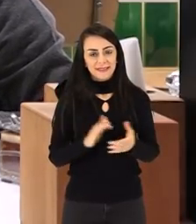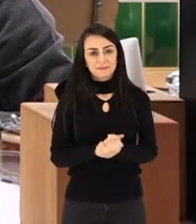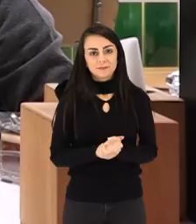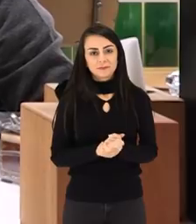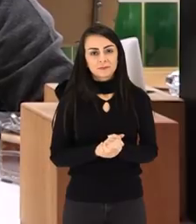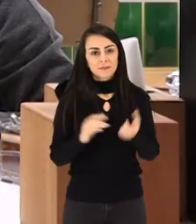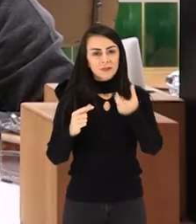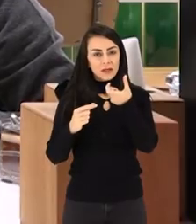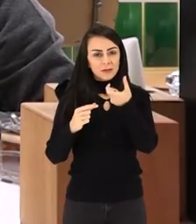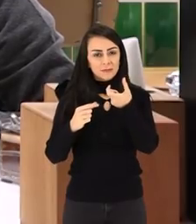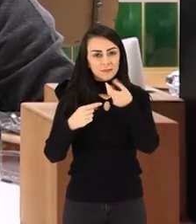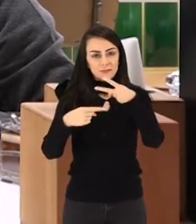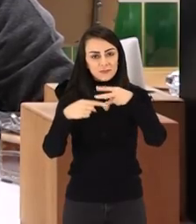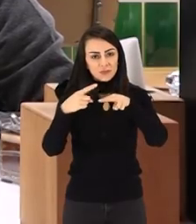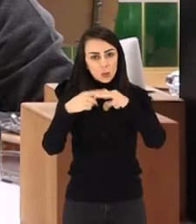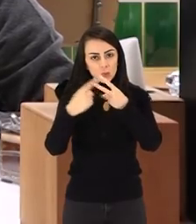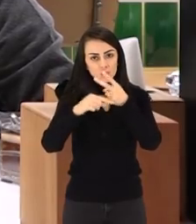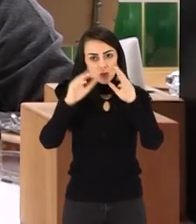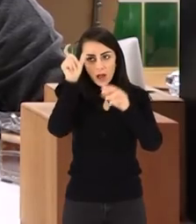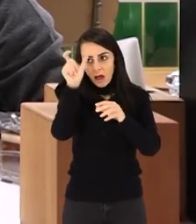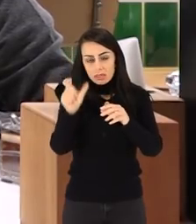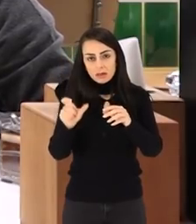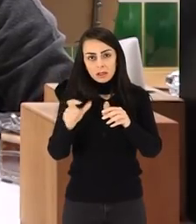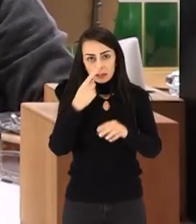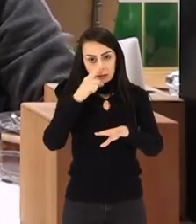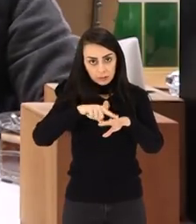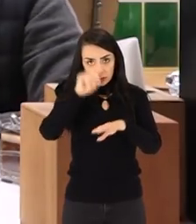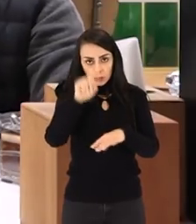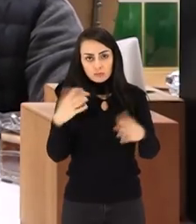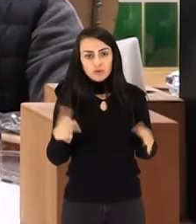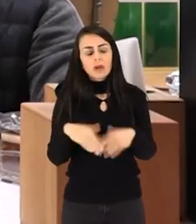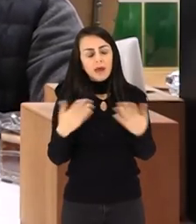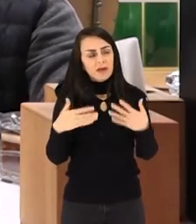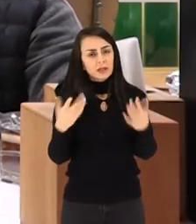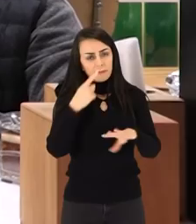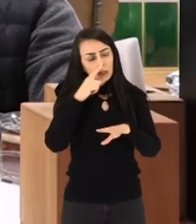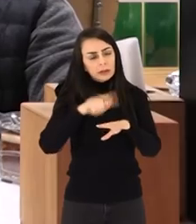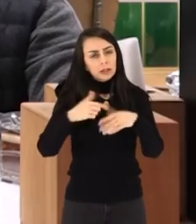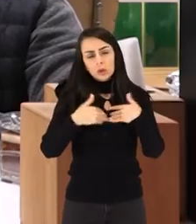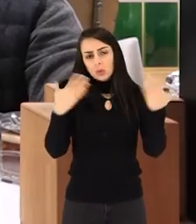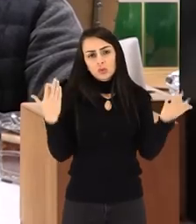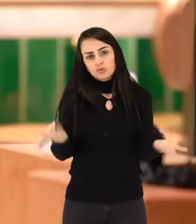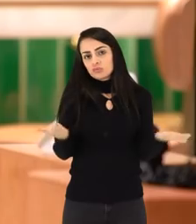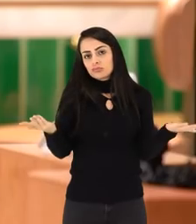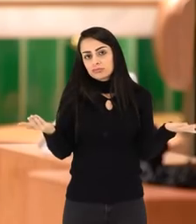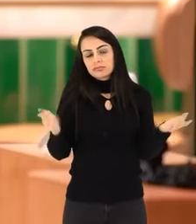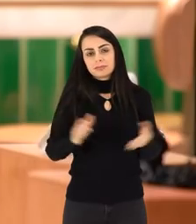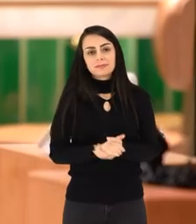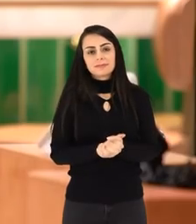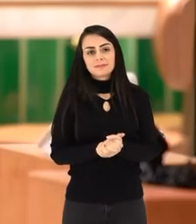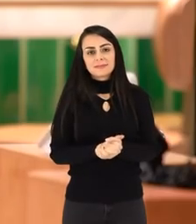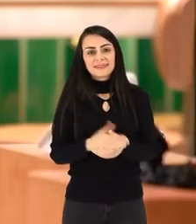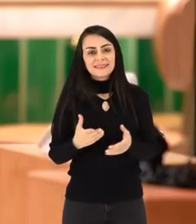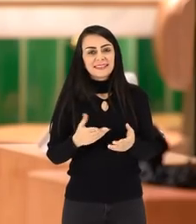Uzaylılara inanıyor musun? Ben inanıyorum. Yani uzaylı olarak tabir ediyoruz tabii ki ama ama ne diyeceğiz